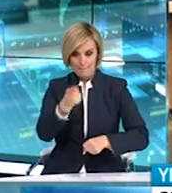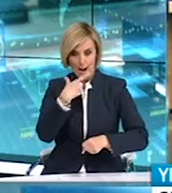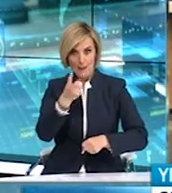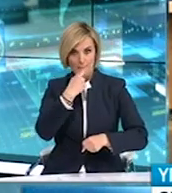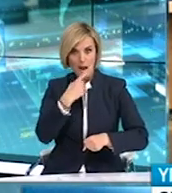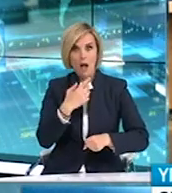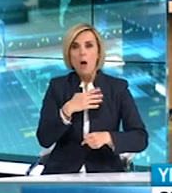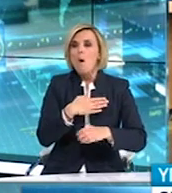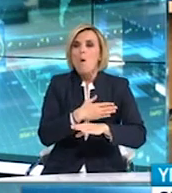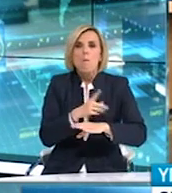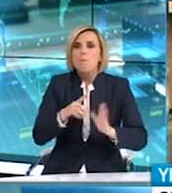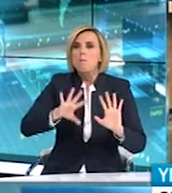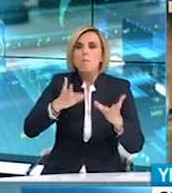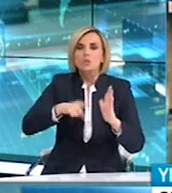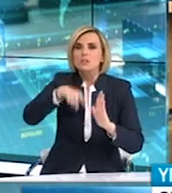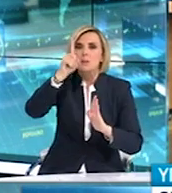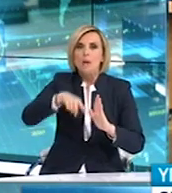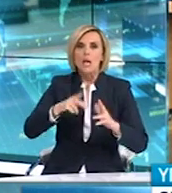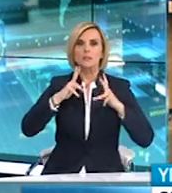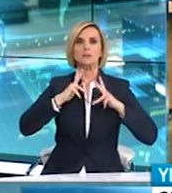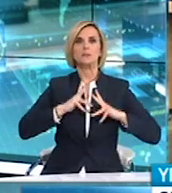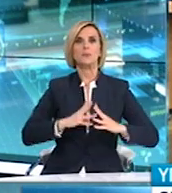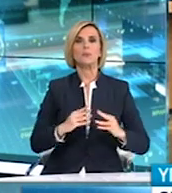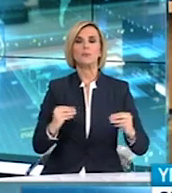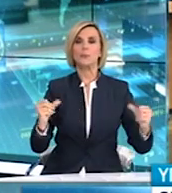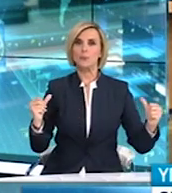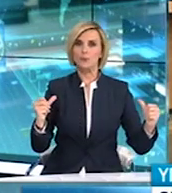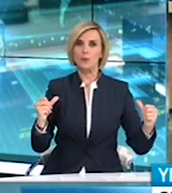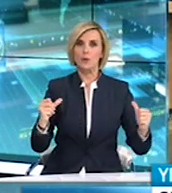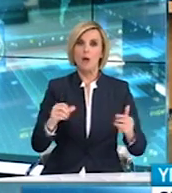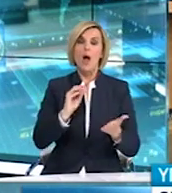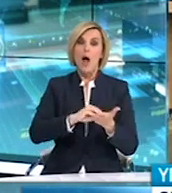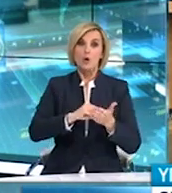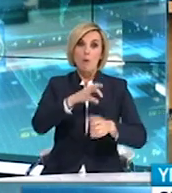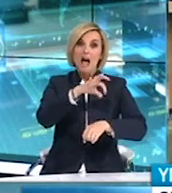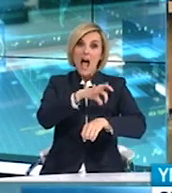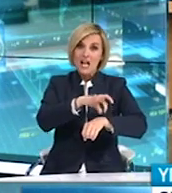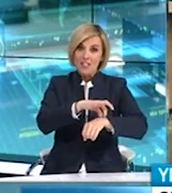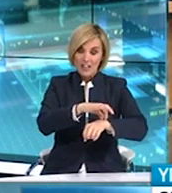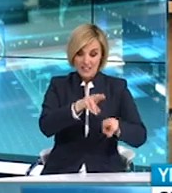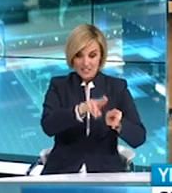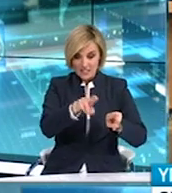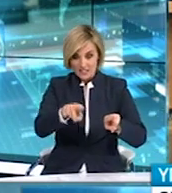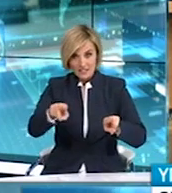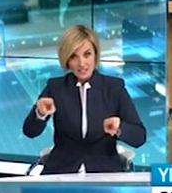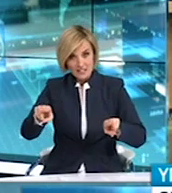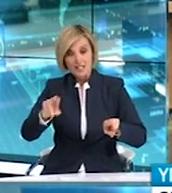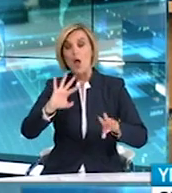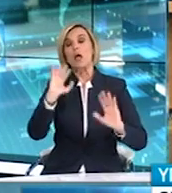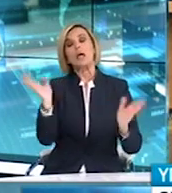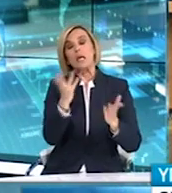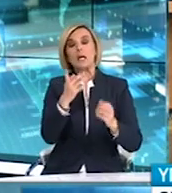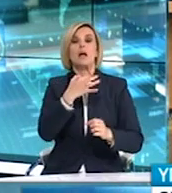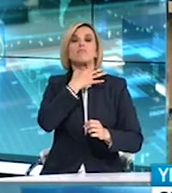συνδυασμό με το άνοιγμα των κέντρων υγείας για πρόσβαση των μη νοσηλευμένων ασθενών. Θα γίνονται τεστ στους ασθενείς που προσέρχονται ή η εξέταση θα είναι